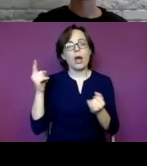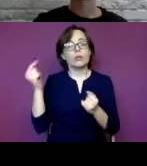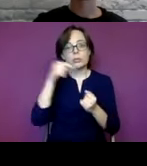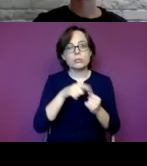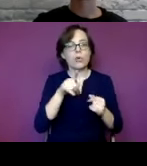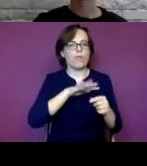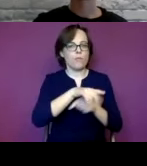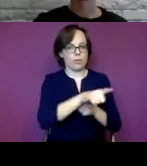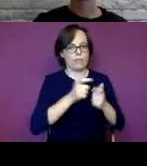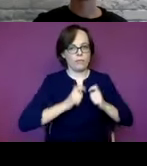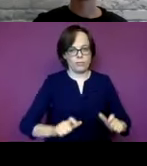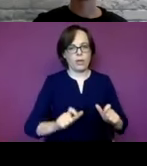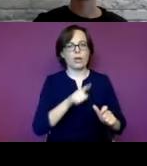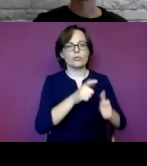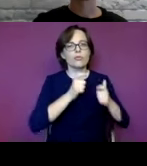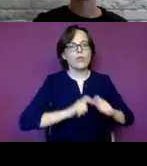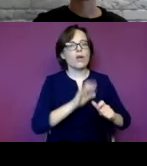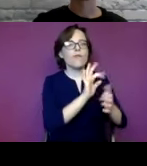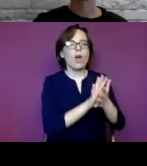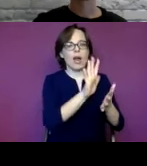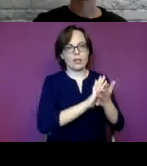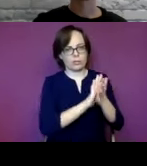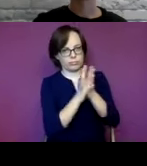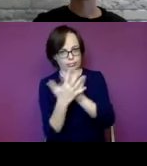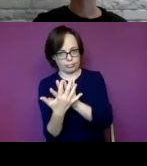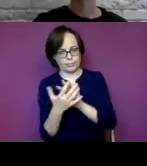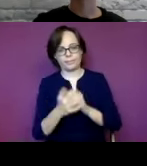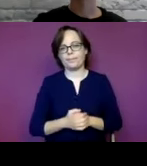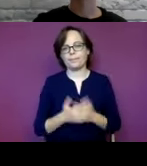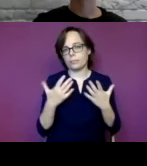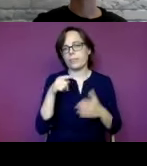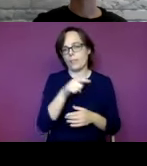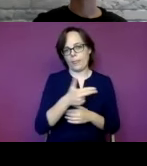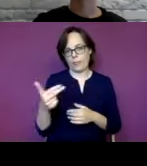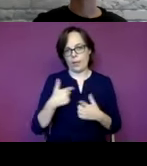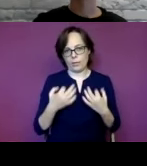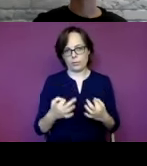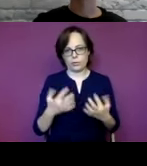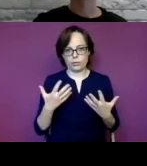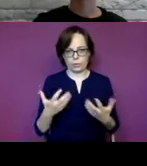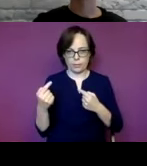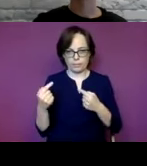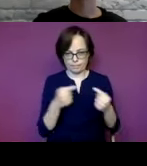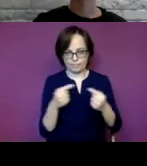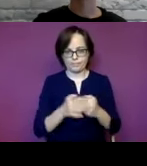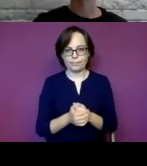ją na nowo definiują. Więc chcielibyśmy te tematy poruszać. Dzisiejsze spotkanie,